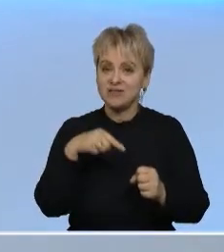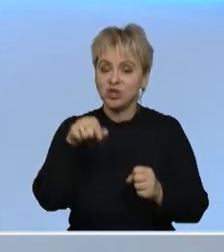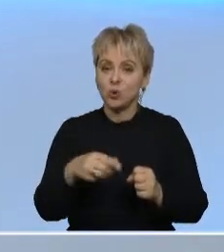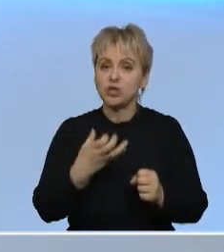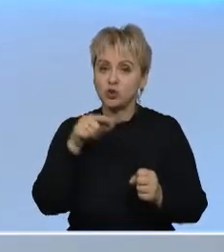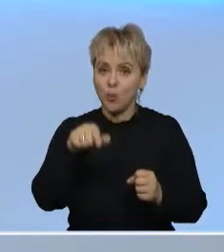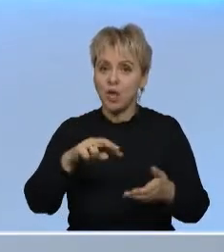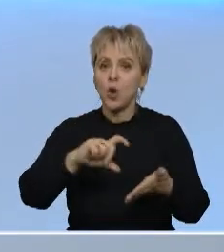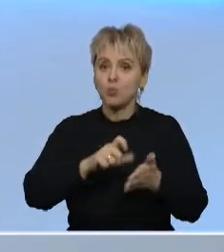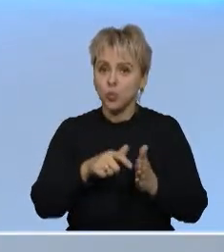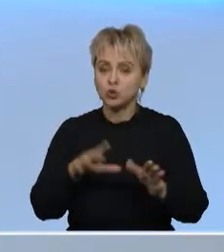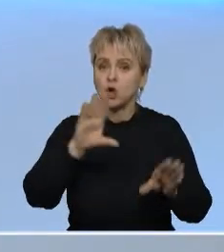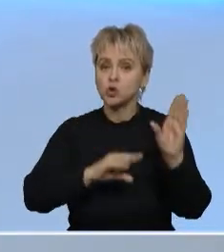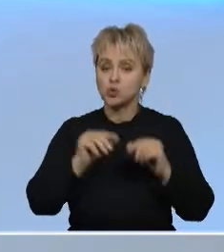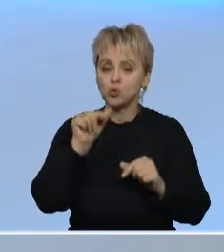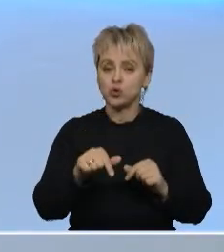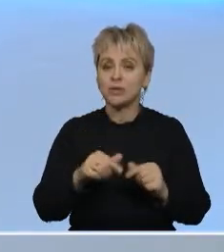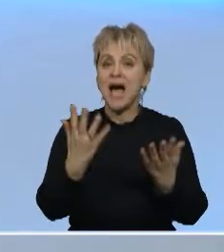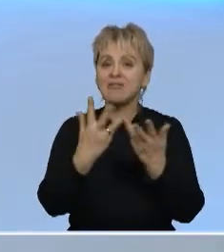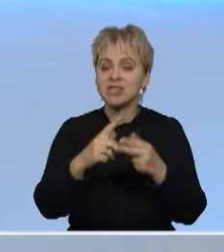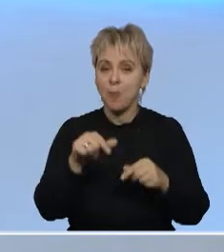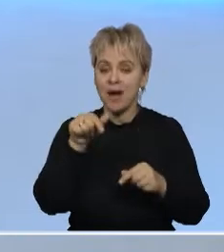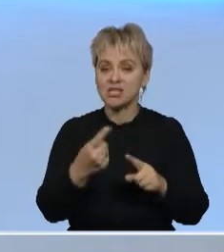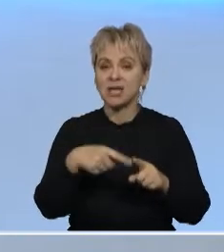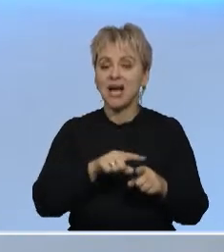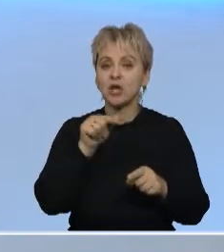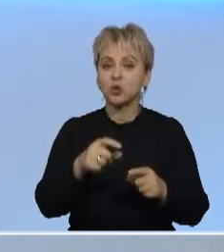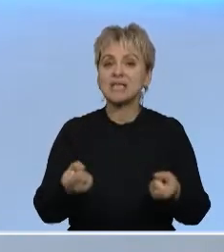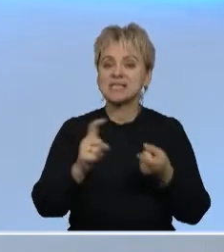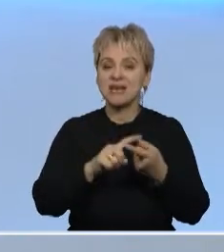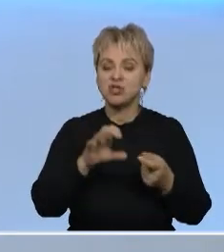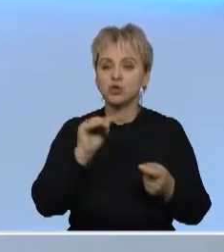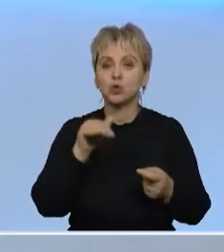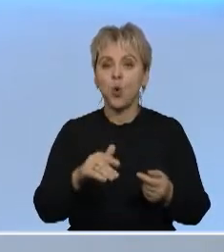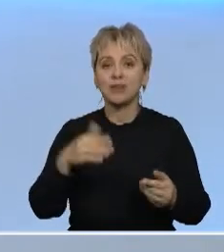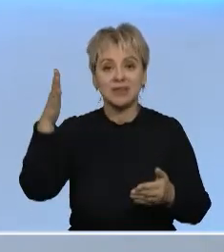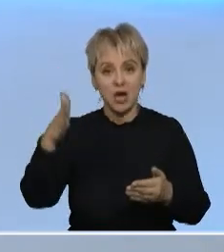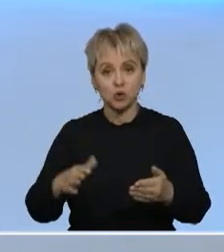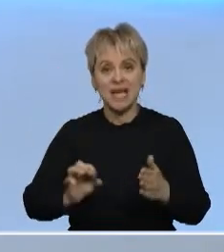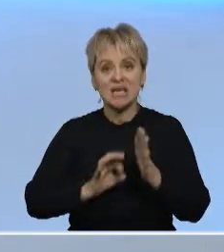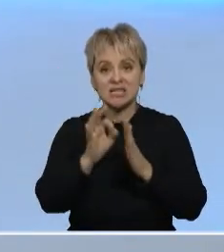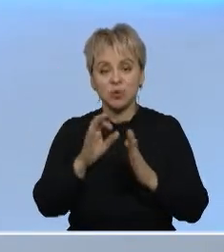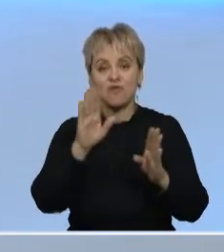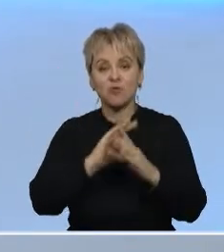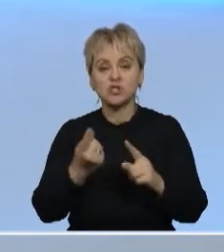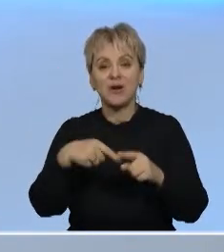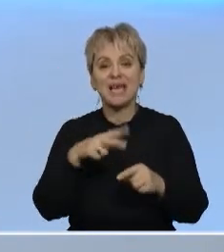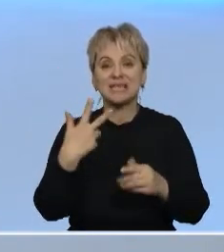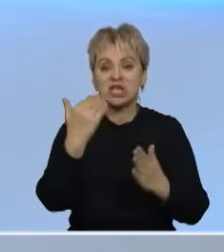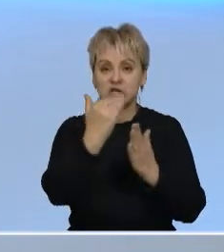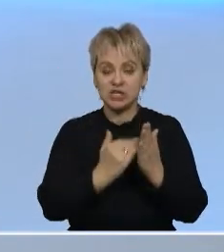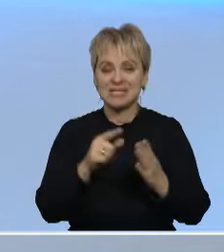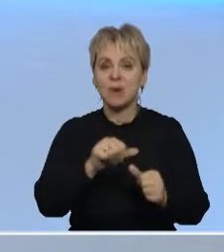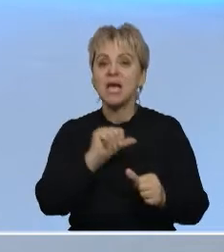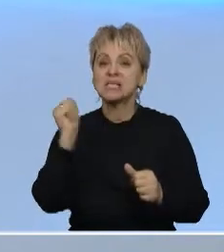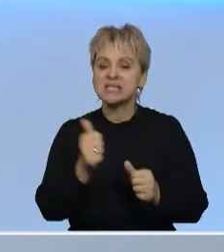тепловые пункты с учетом автоматики, которая зависит от наружного температурного воздуха. Вот эти вот три системы,